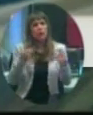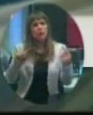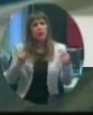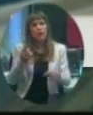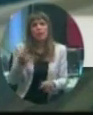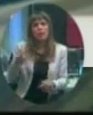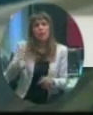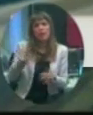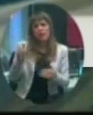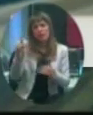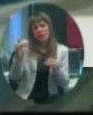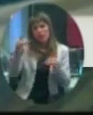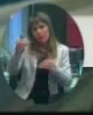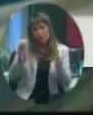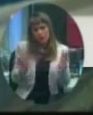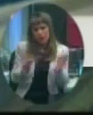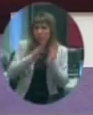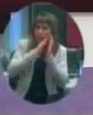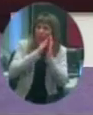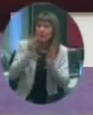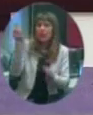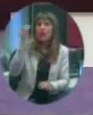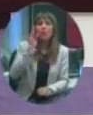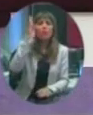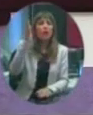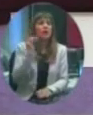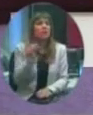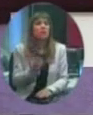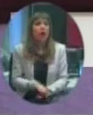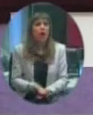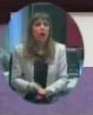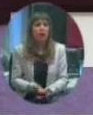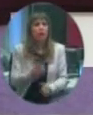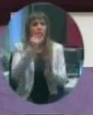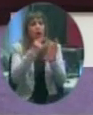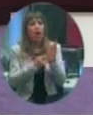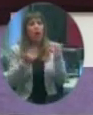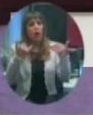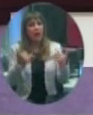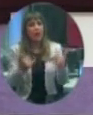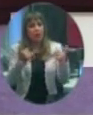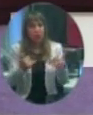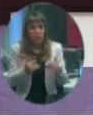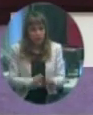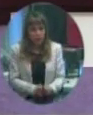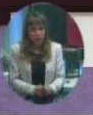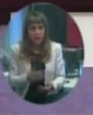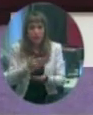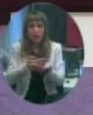ומה ניתן ללמוד מהם בעתיד. החוק היום, חוק הפתולוגיה, לא מאפשר נתיחה אחרי